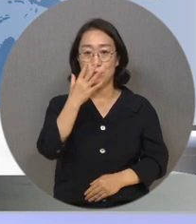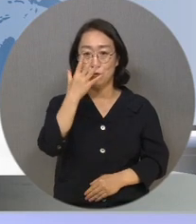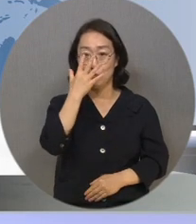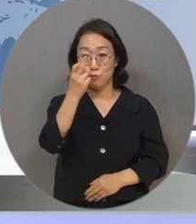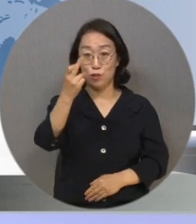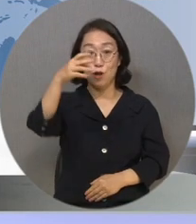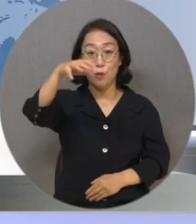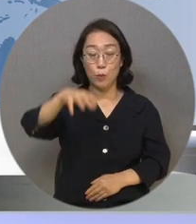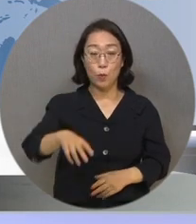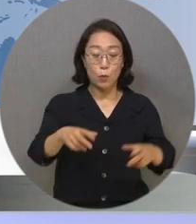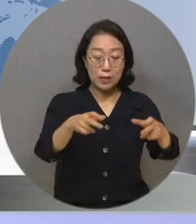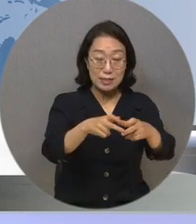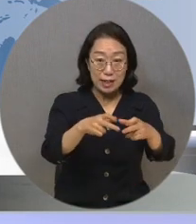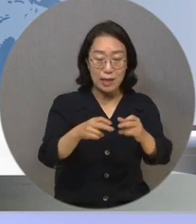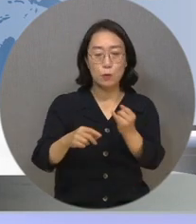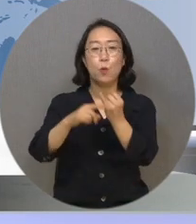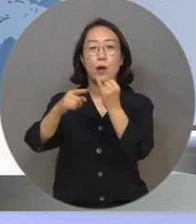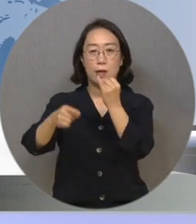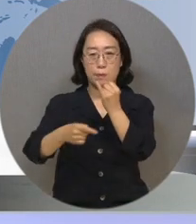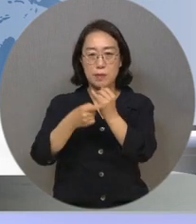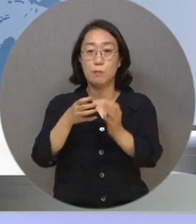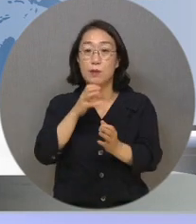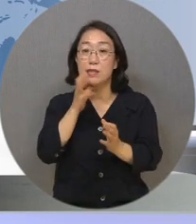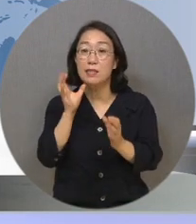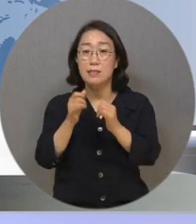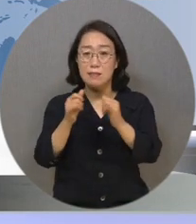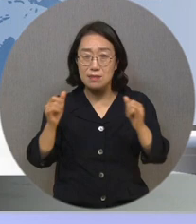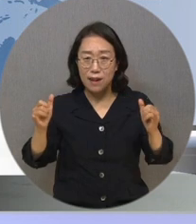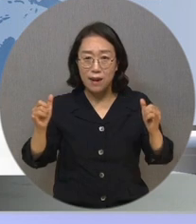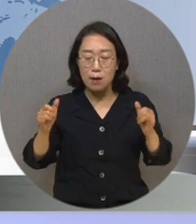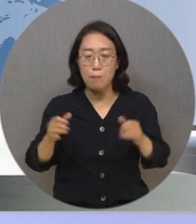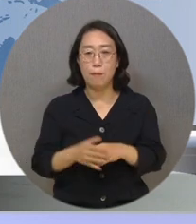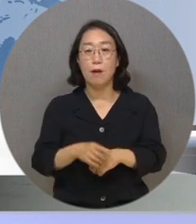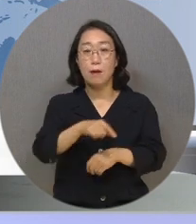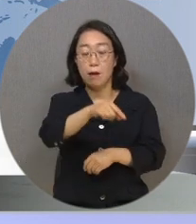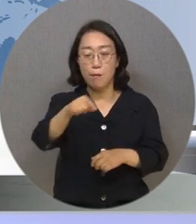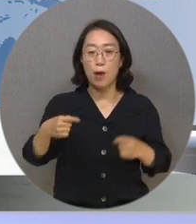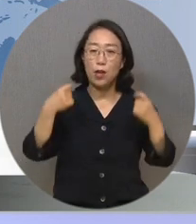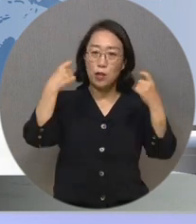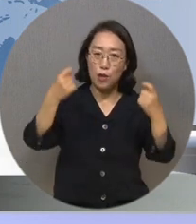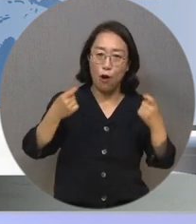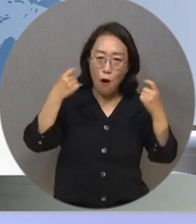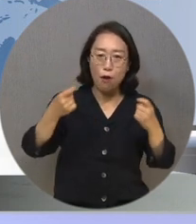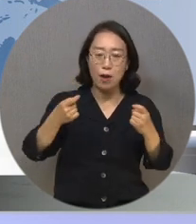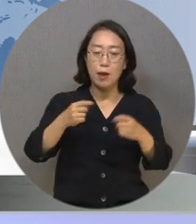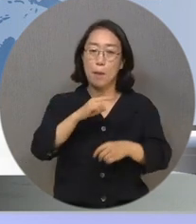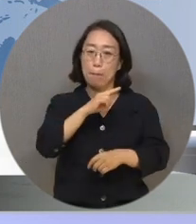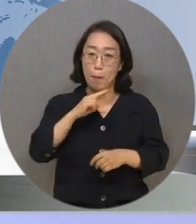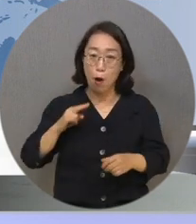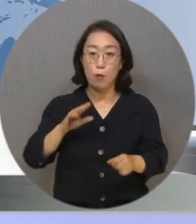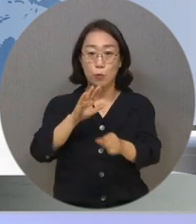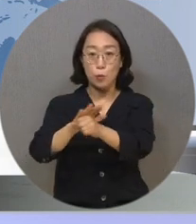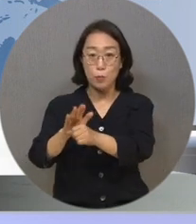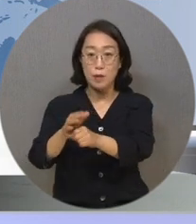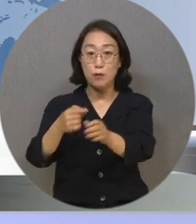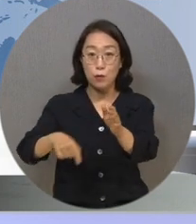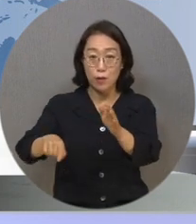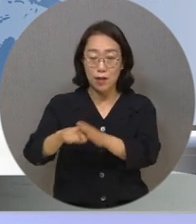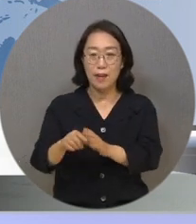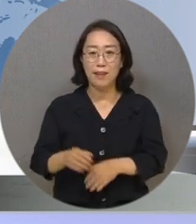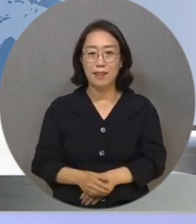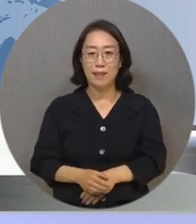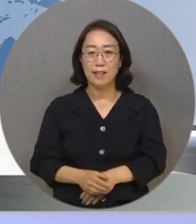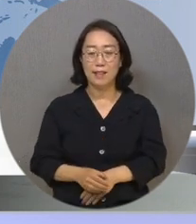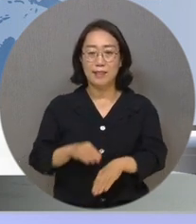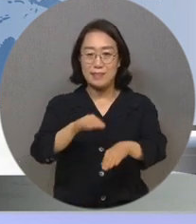순천시는 장애인과 임산부, 고령자 등 교통약자의 편리한 여행 환경을 위해 순천여행 관광약자 이동